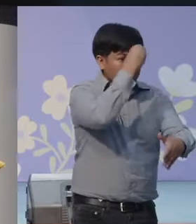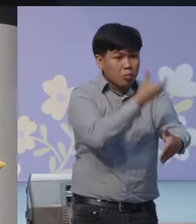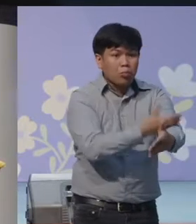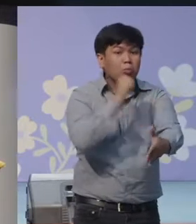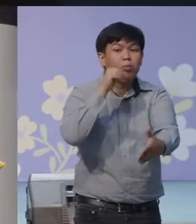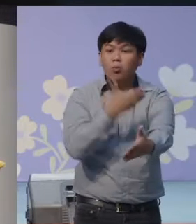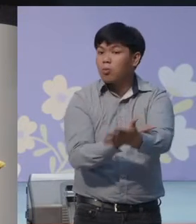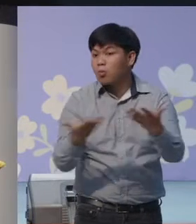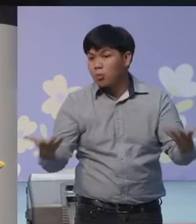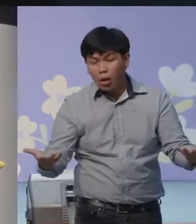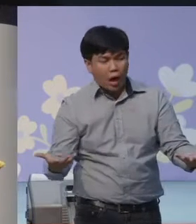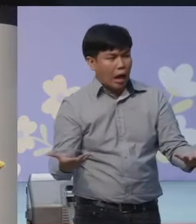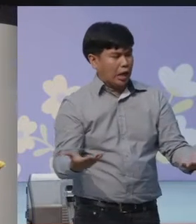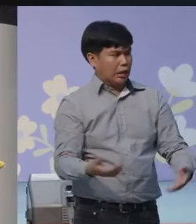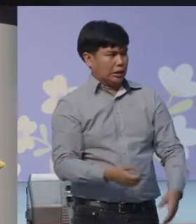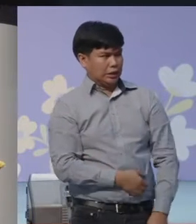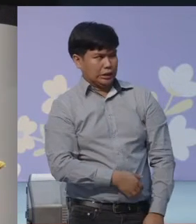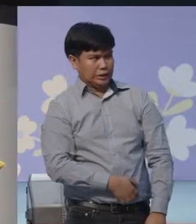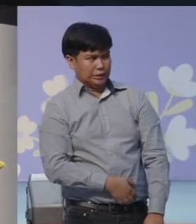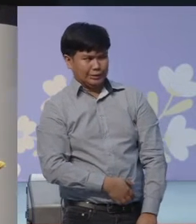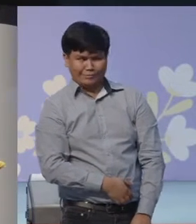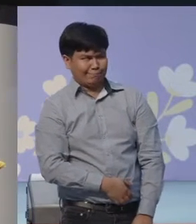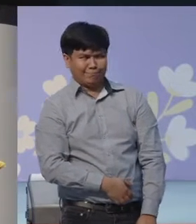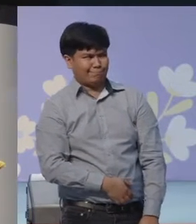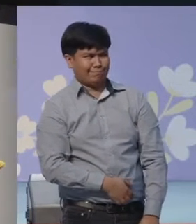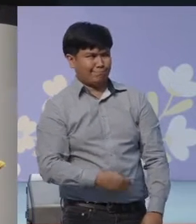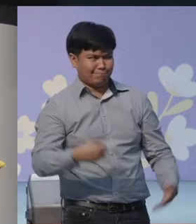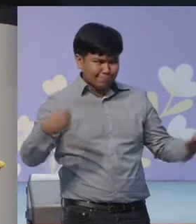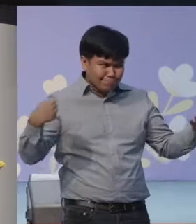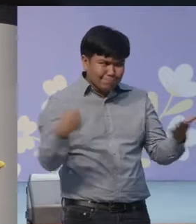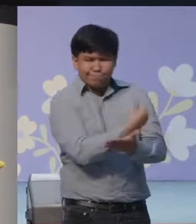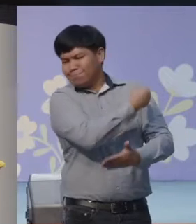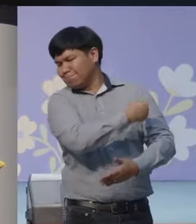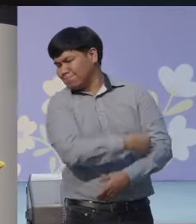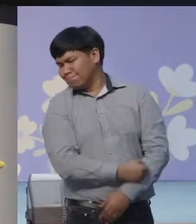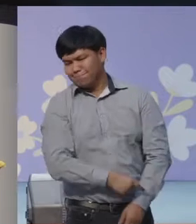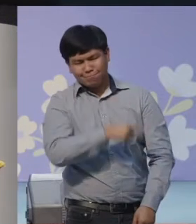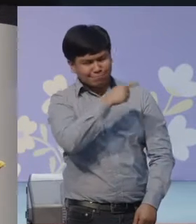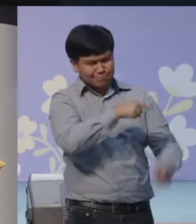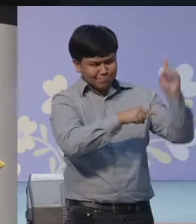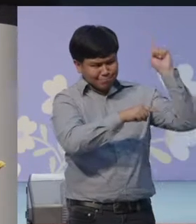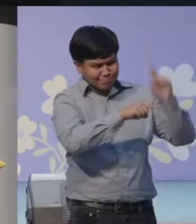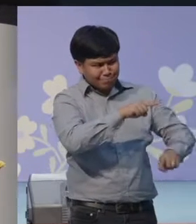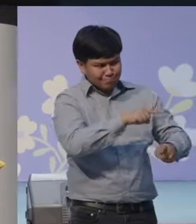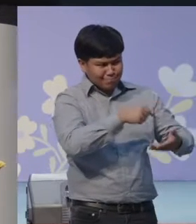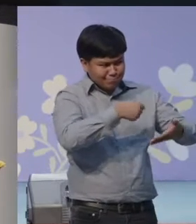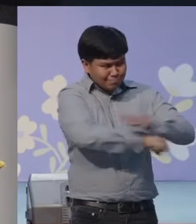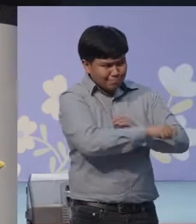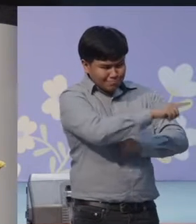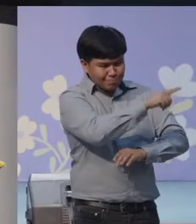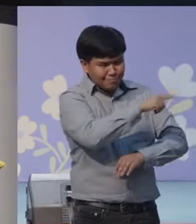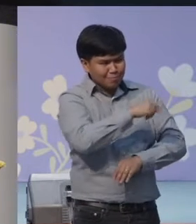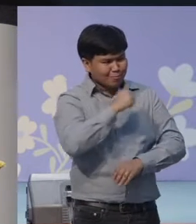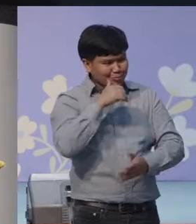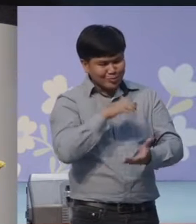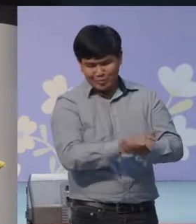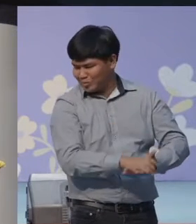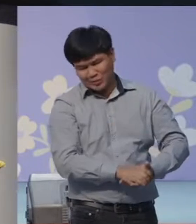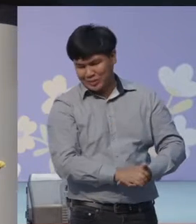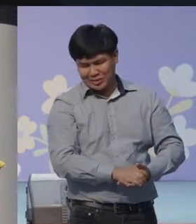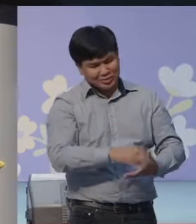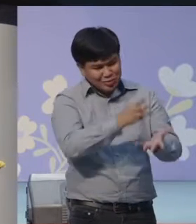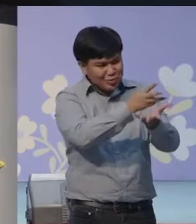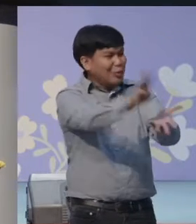No? Kulang. Hindi kayang makabuo. No? So, ganun